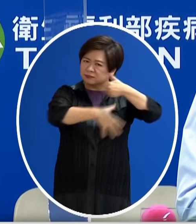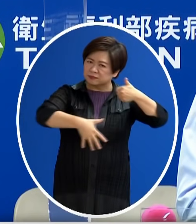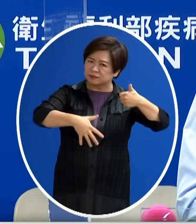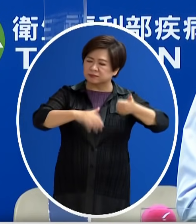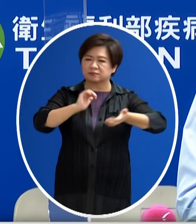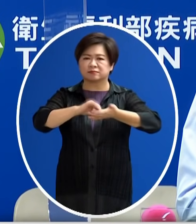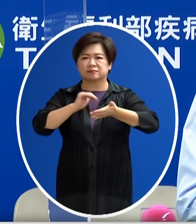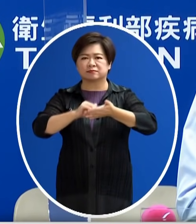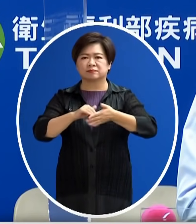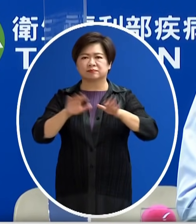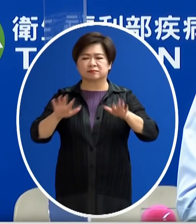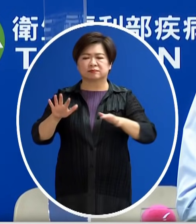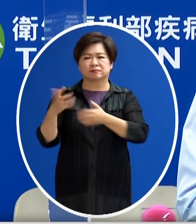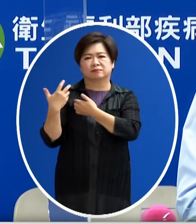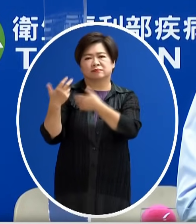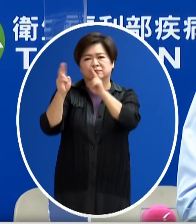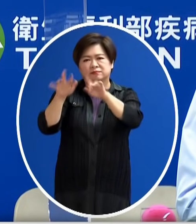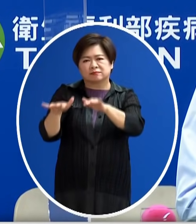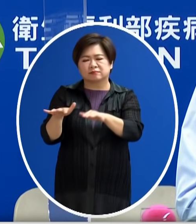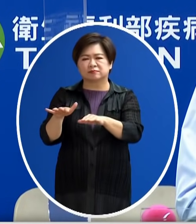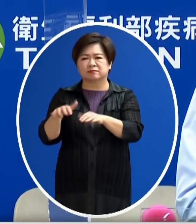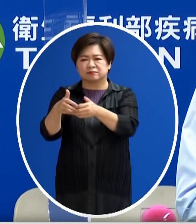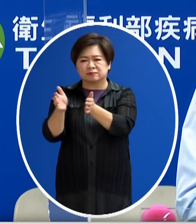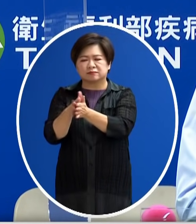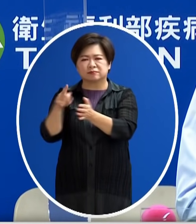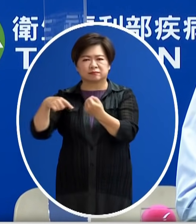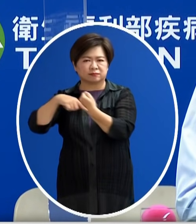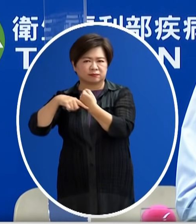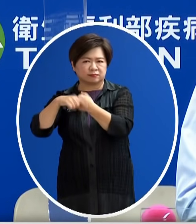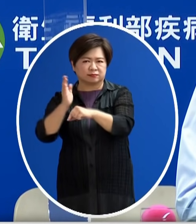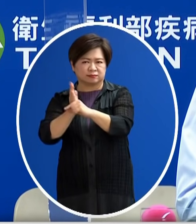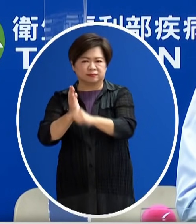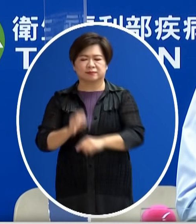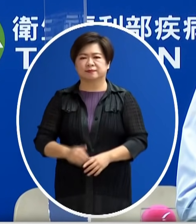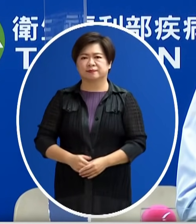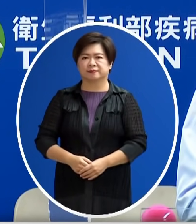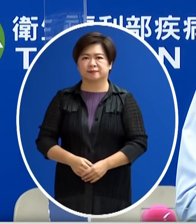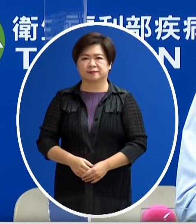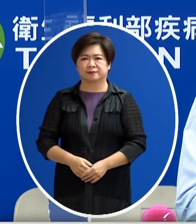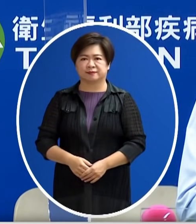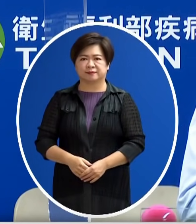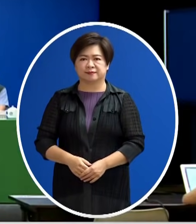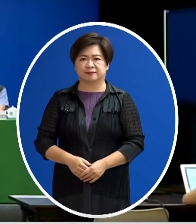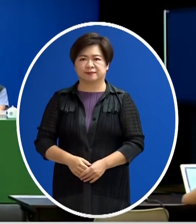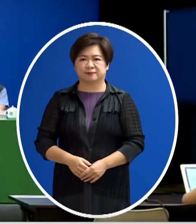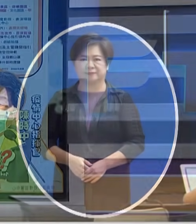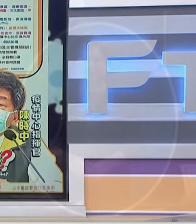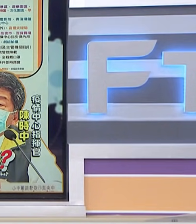那这是我们那个资讯组哈，都在密切的研议中。